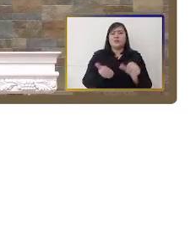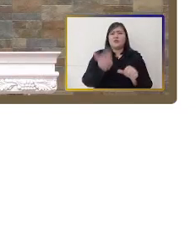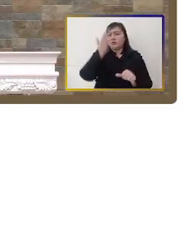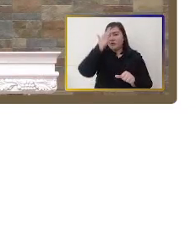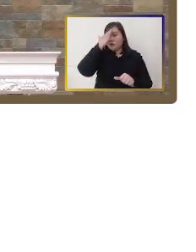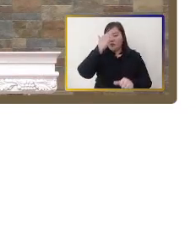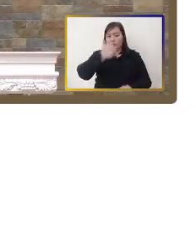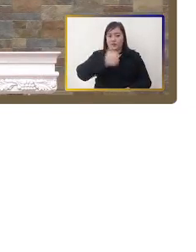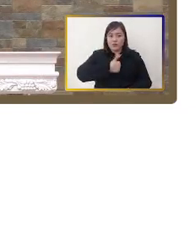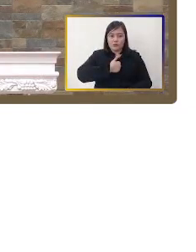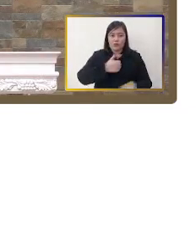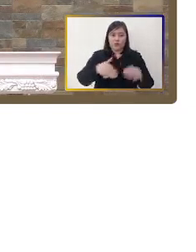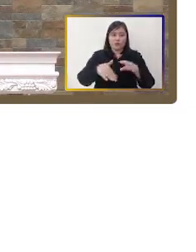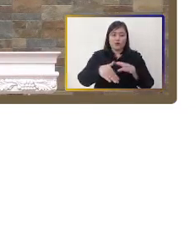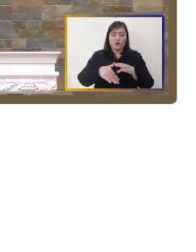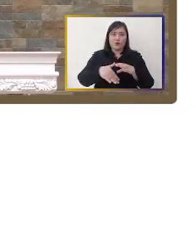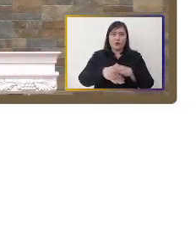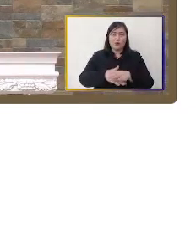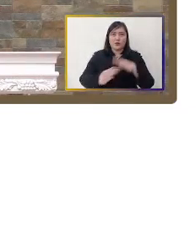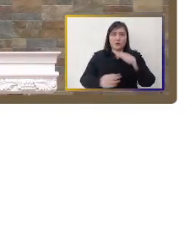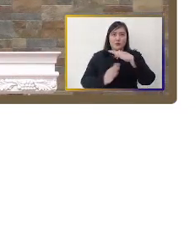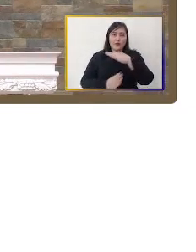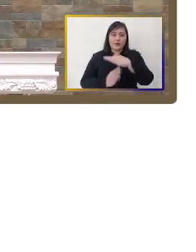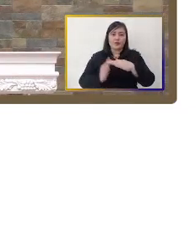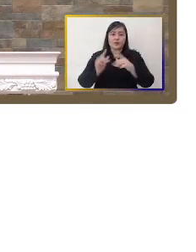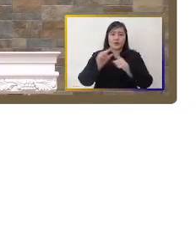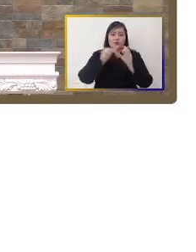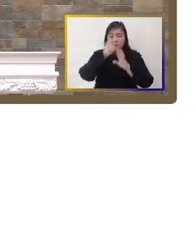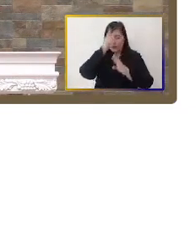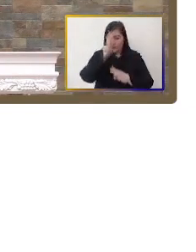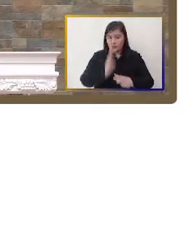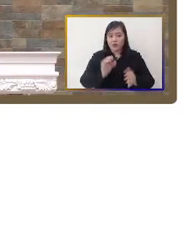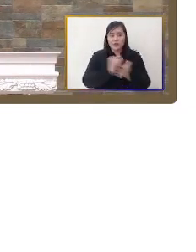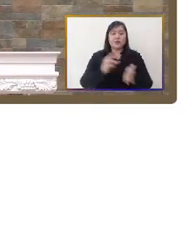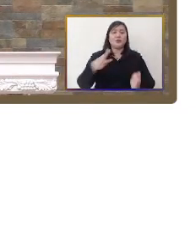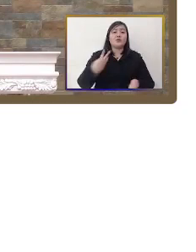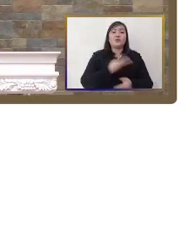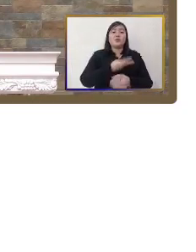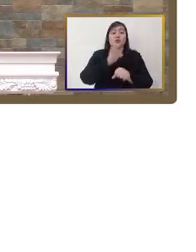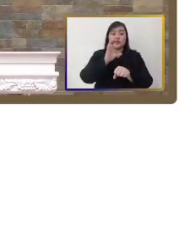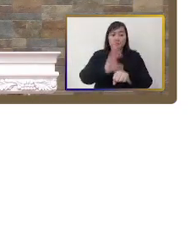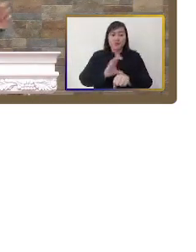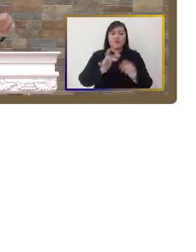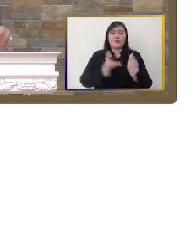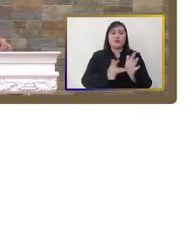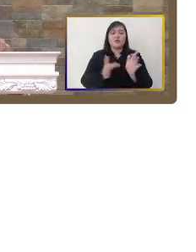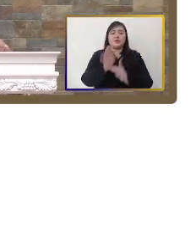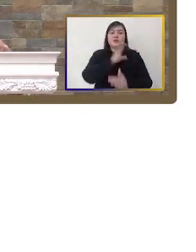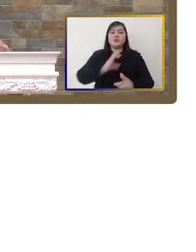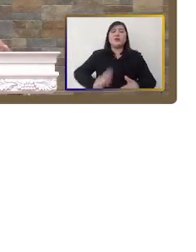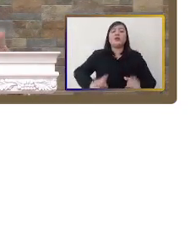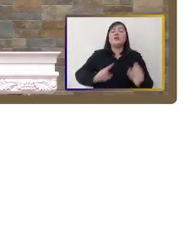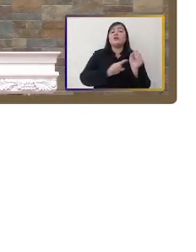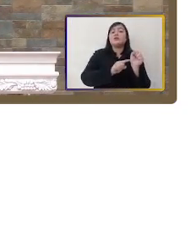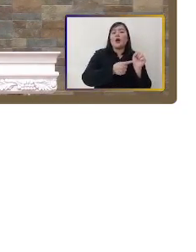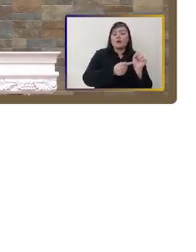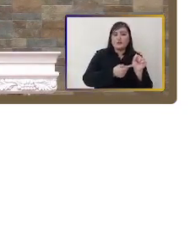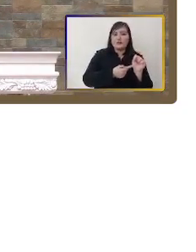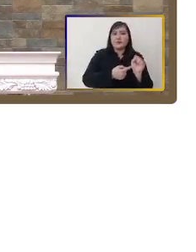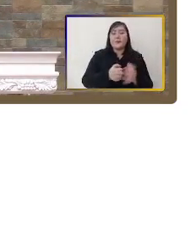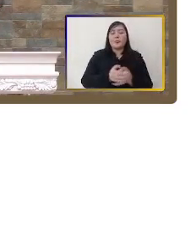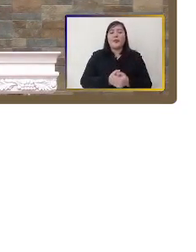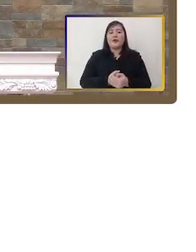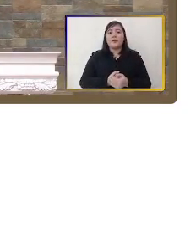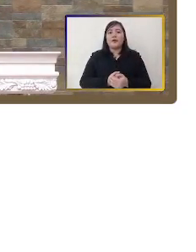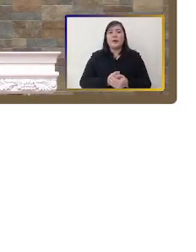sarili natin in the light of God's word that we are the church that Jesus Christ built. Kailangan lang natin pag-aralan para maging maliwanag po